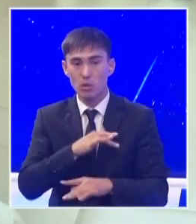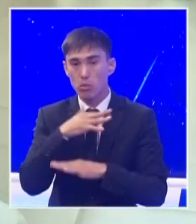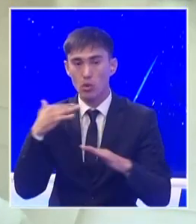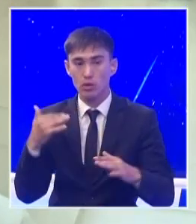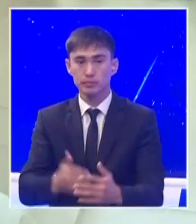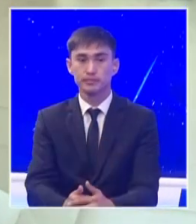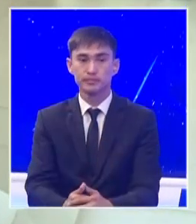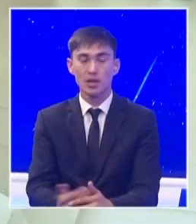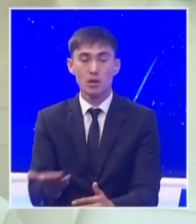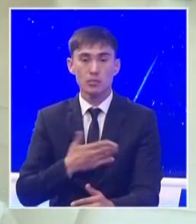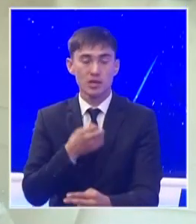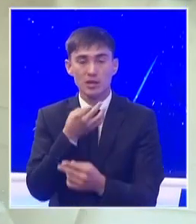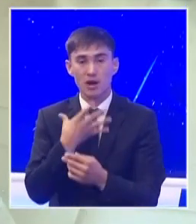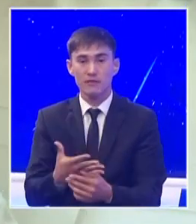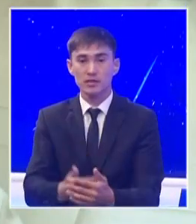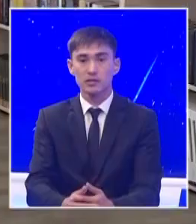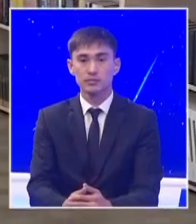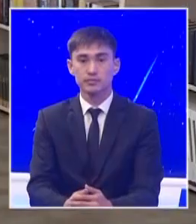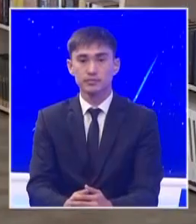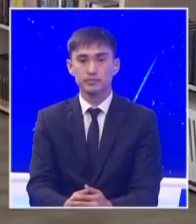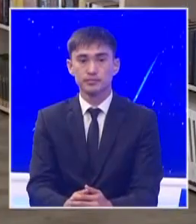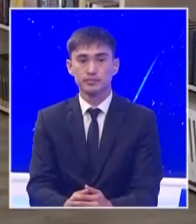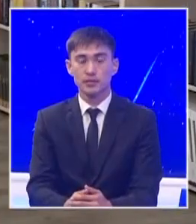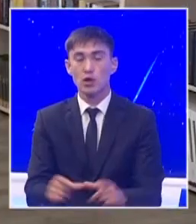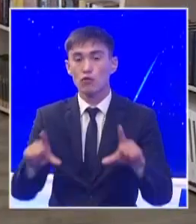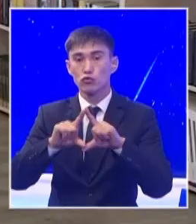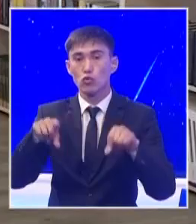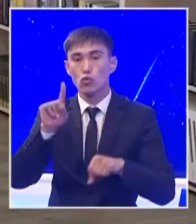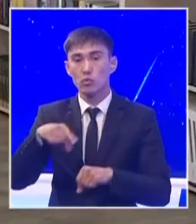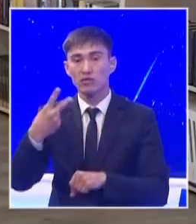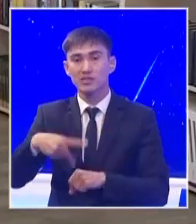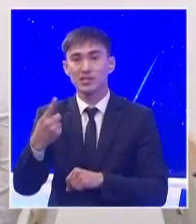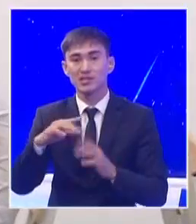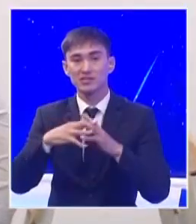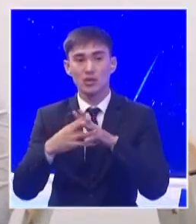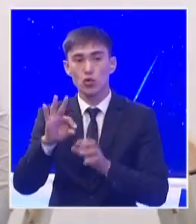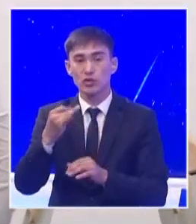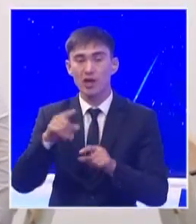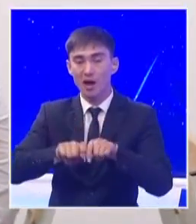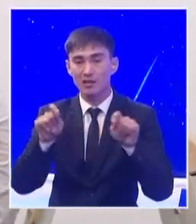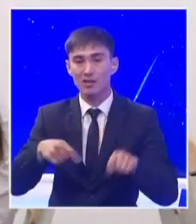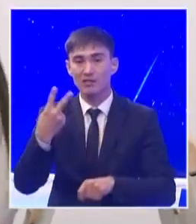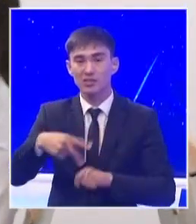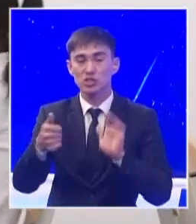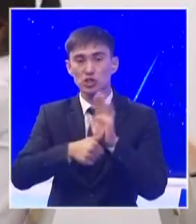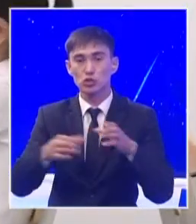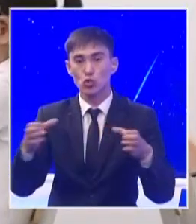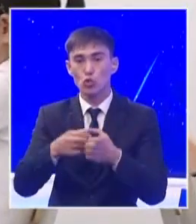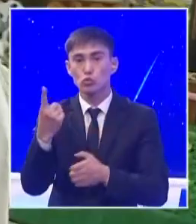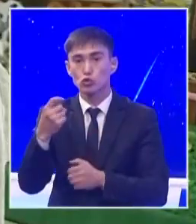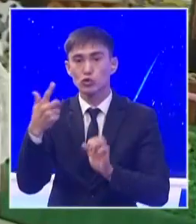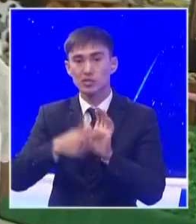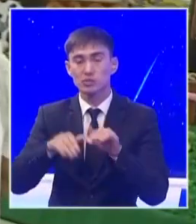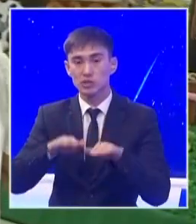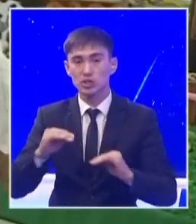много. Мне здесь очень нравится. В школе номер 21 в селе Утинай открыли 26 групп для более 700